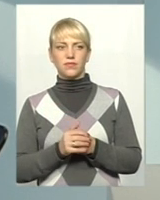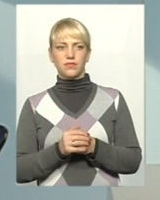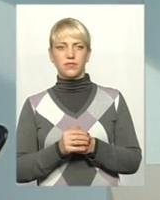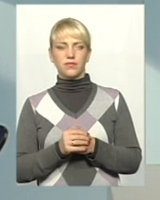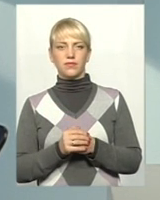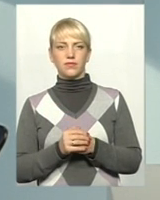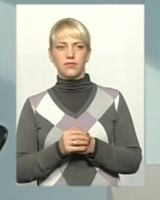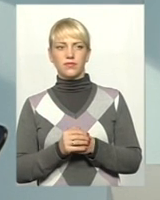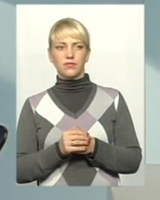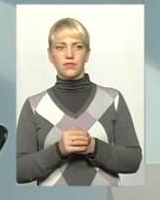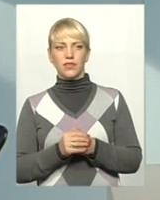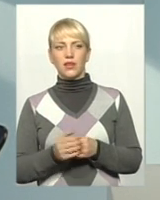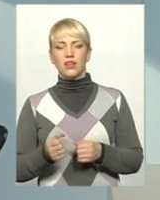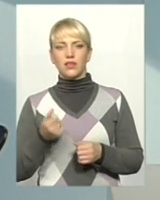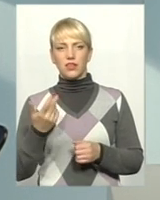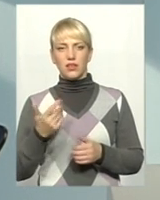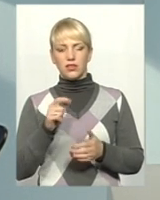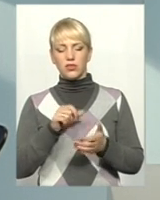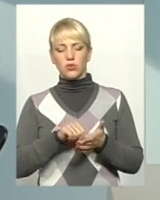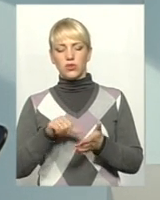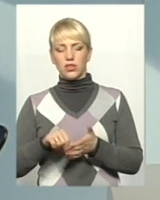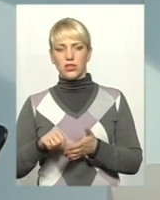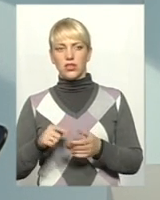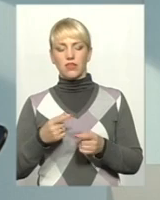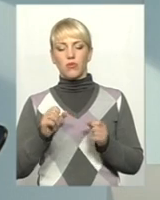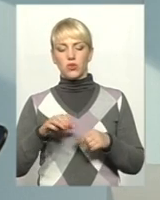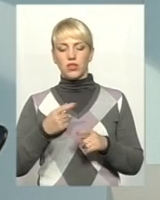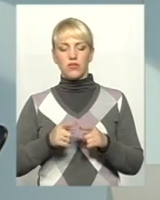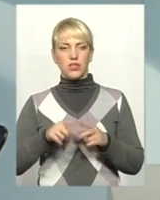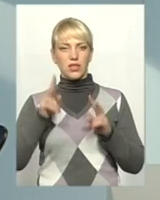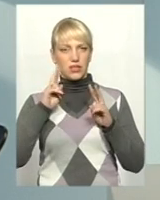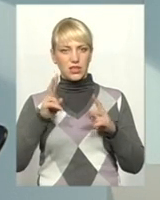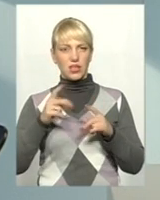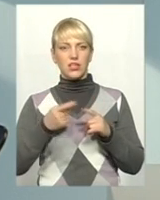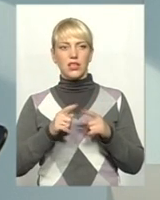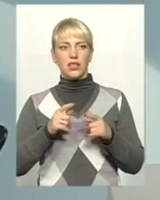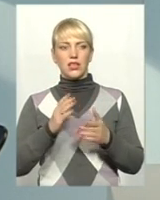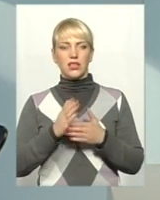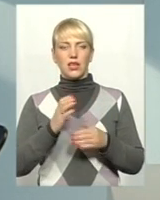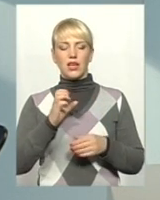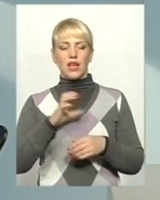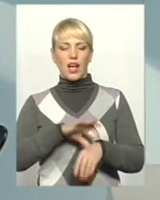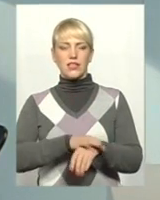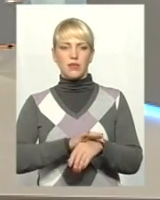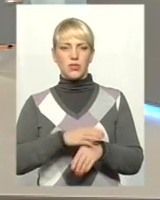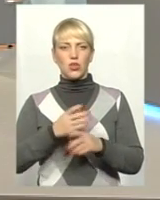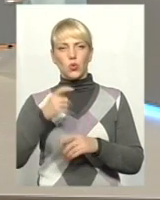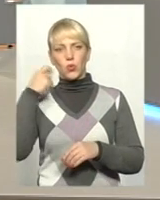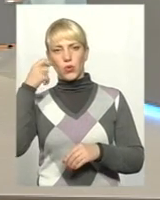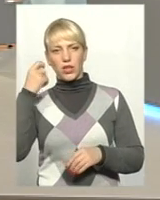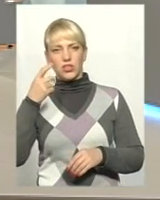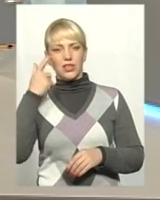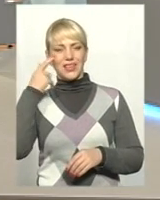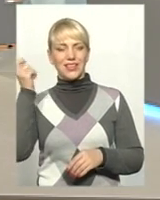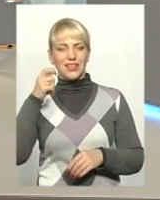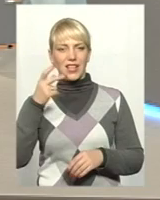будемо так говорити, кількість учасників, може ви цього не знаєте, є Азербайджан, є Туреччина, є дві китайські